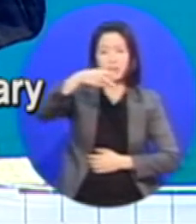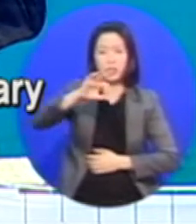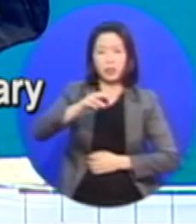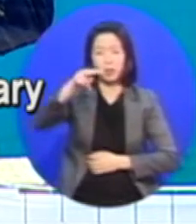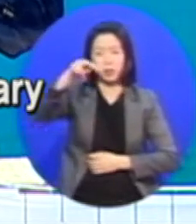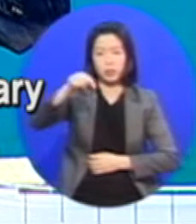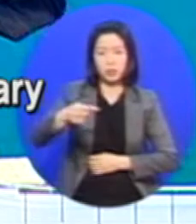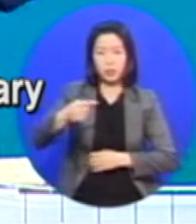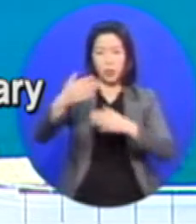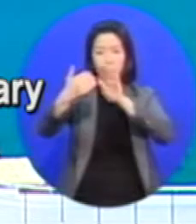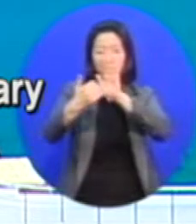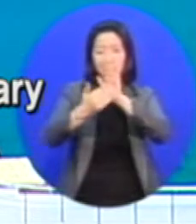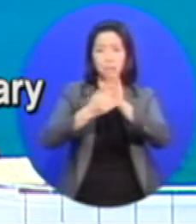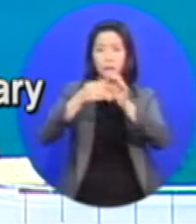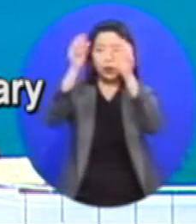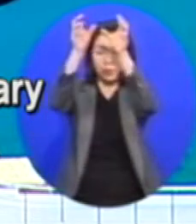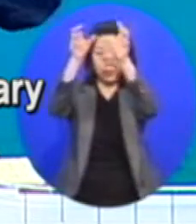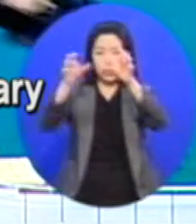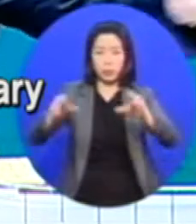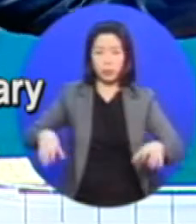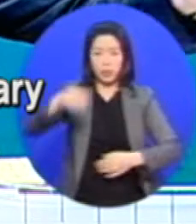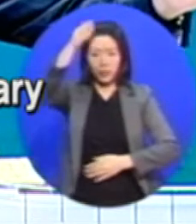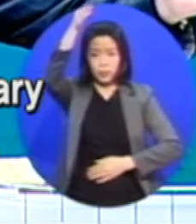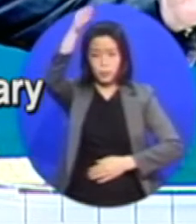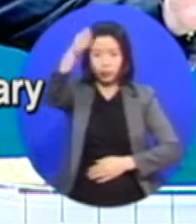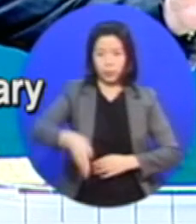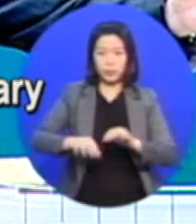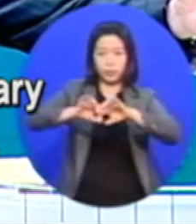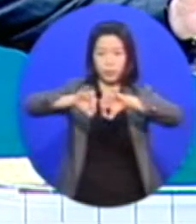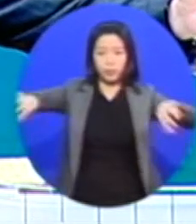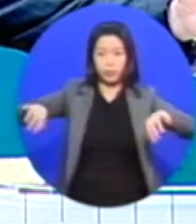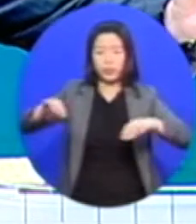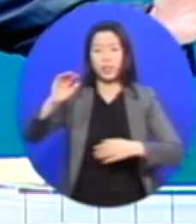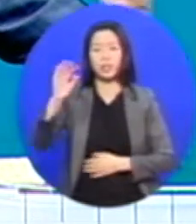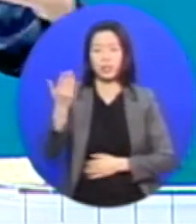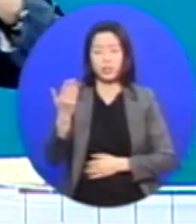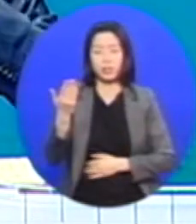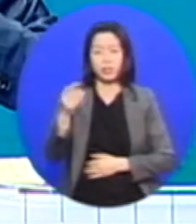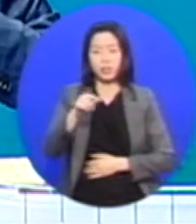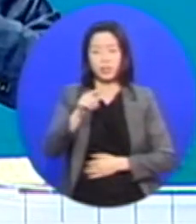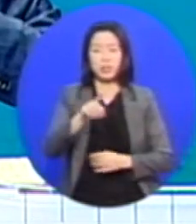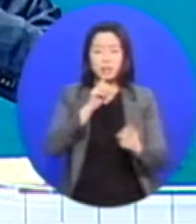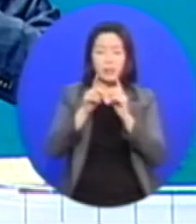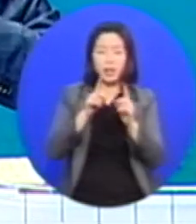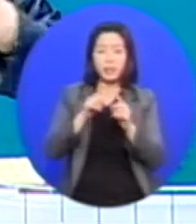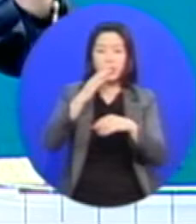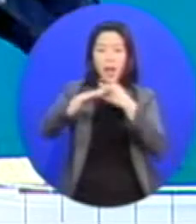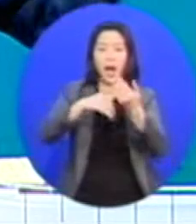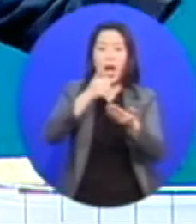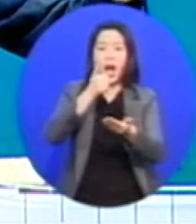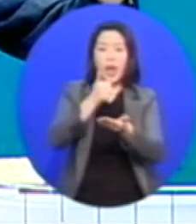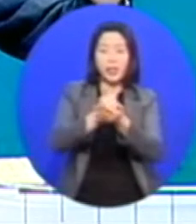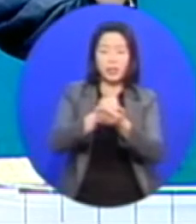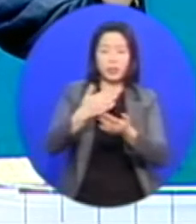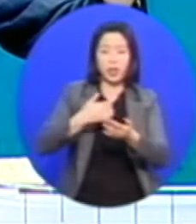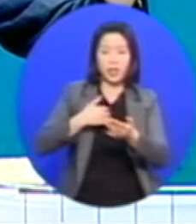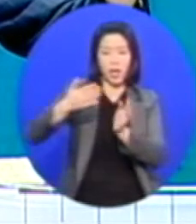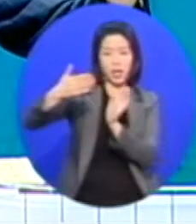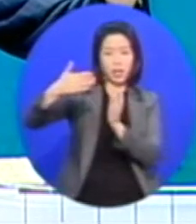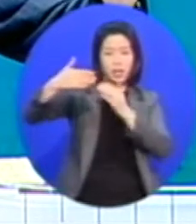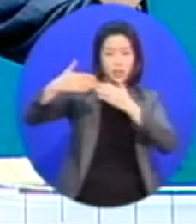휘장이 위로부터 아래까지 쫙 갈라져 써요 그 말은 이제 하나님과 우리 사이에 막힌 담이 무너져